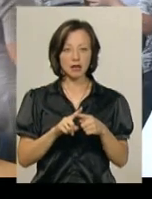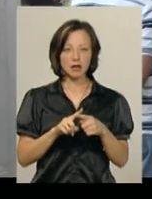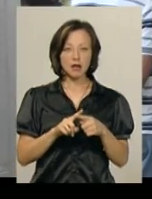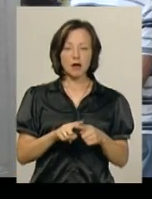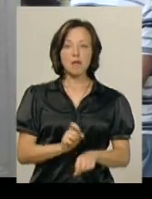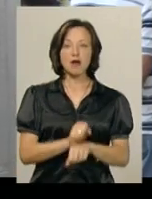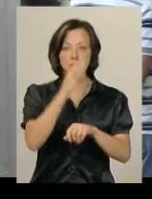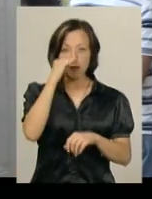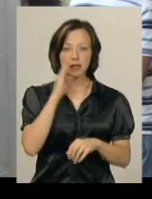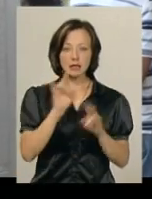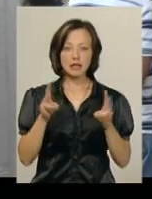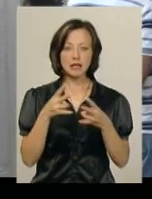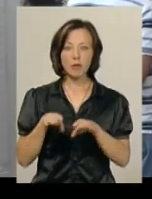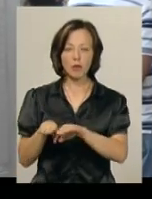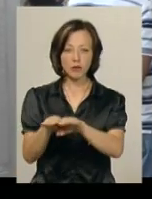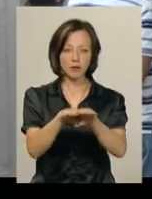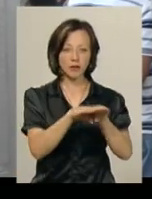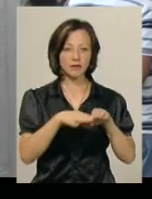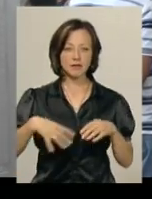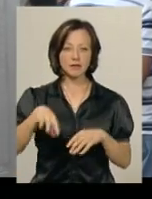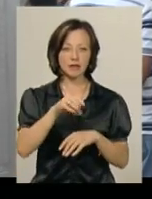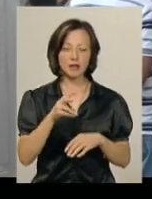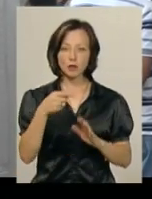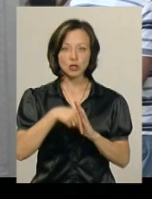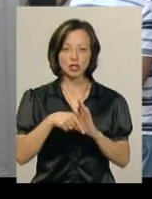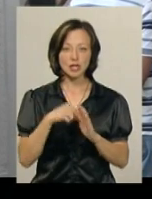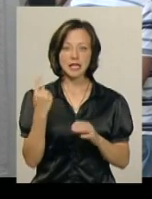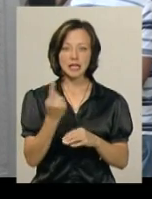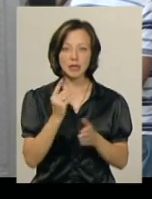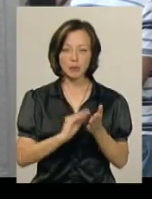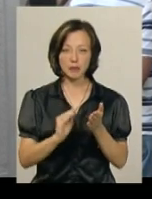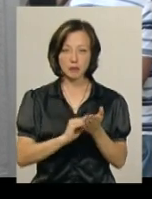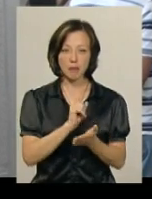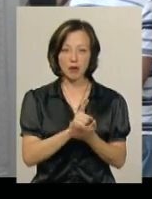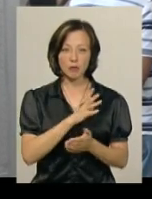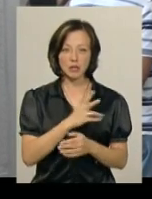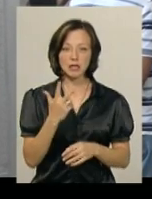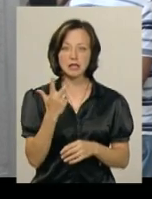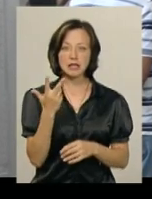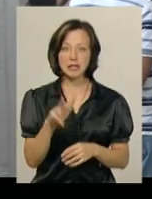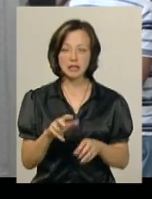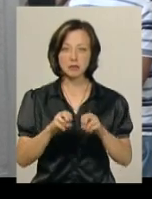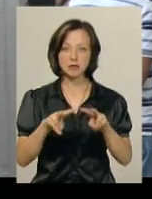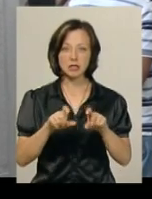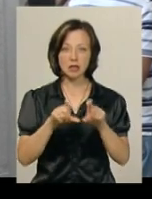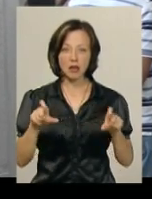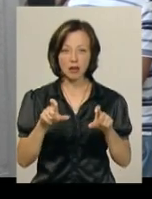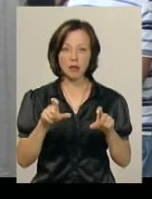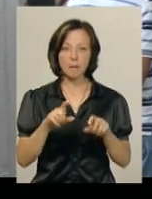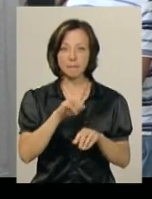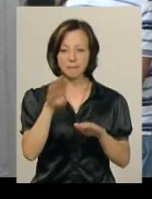батьків. Не треба уніфікувати усіх, не означає ніде не написано, що мають бути три спеціалізованих заклади під одну